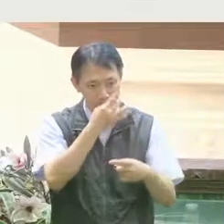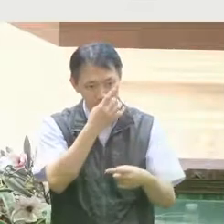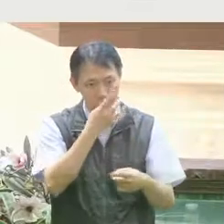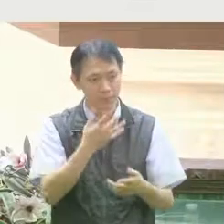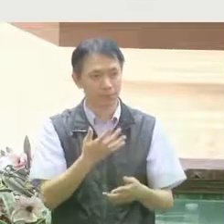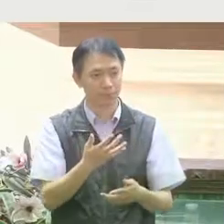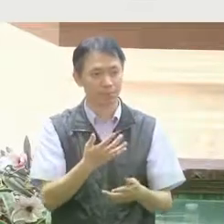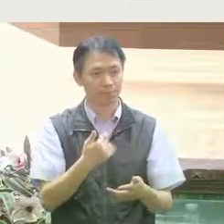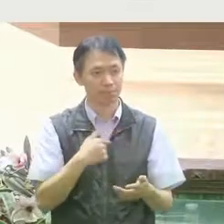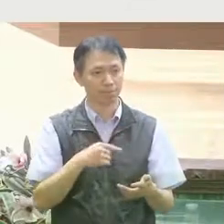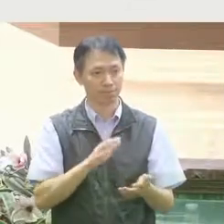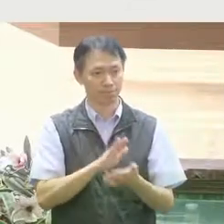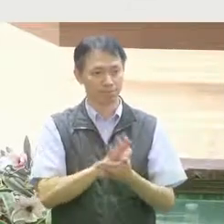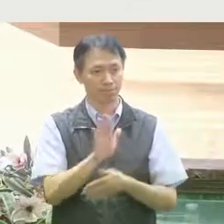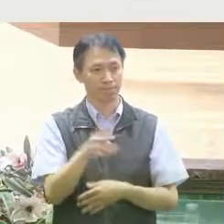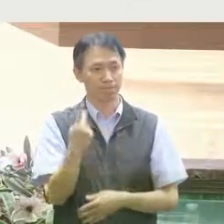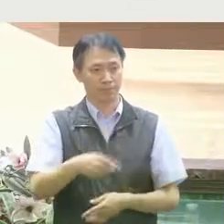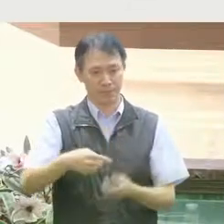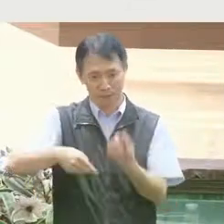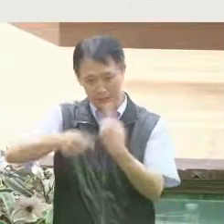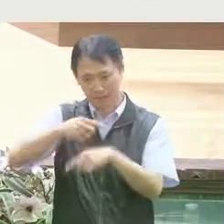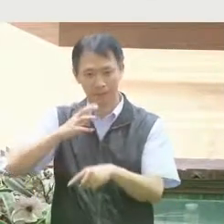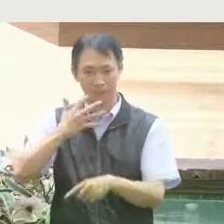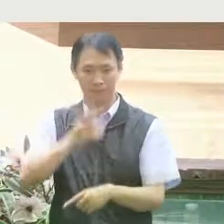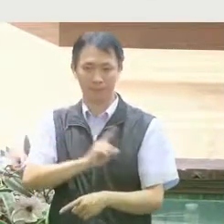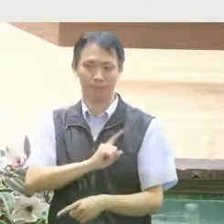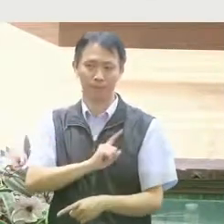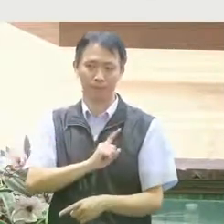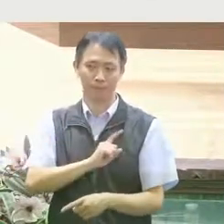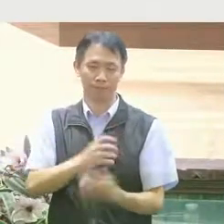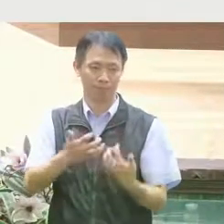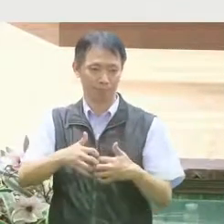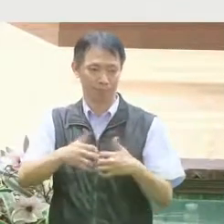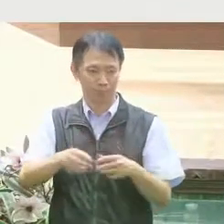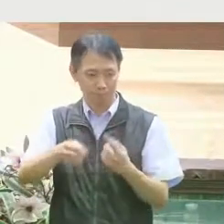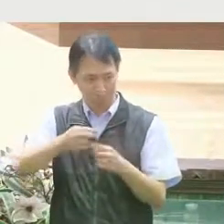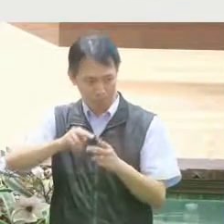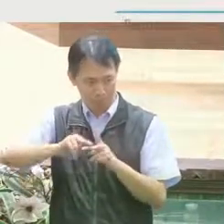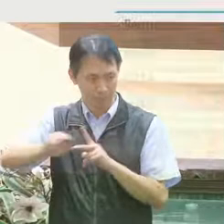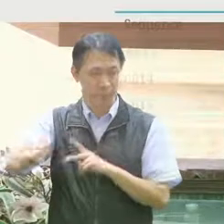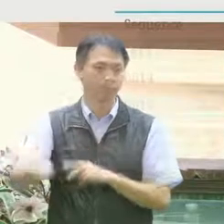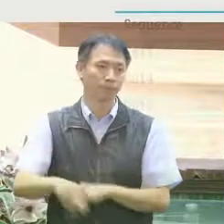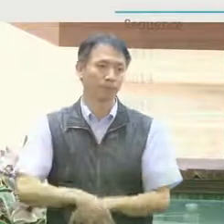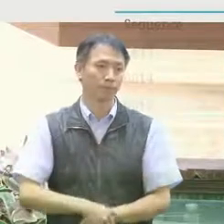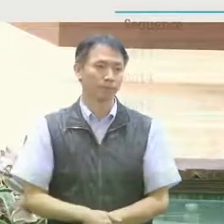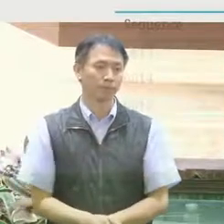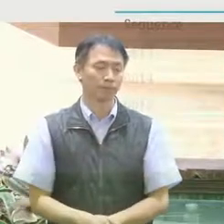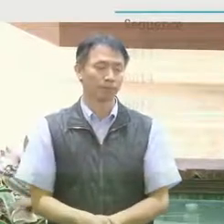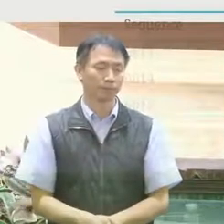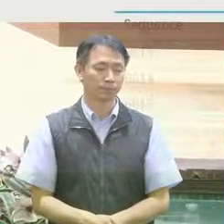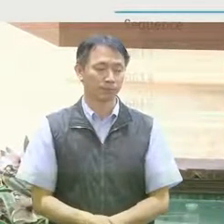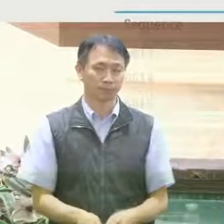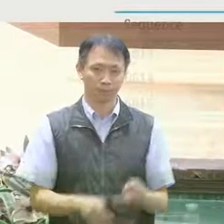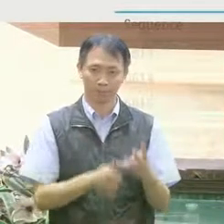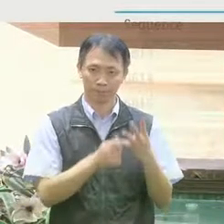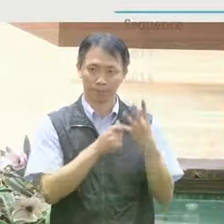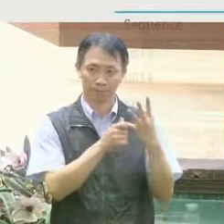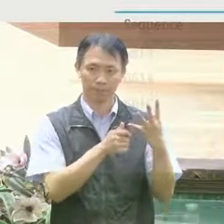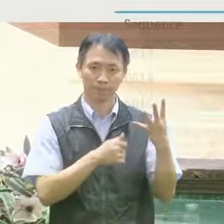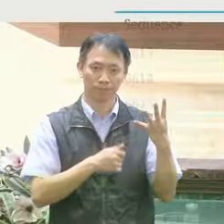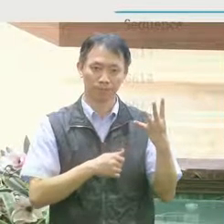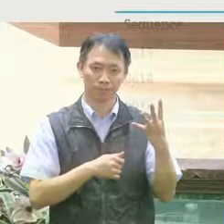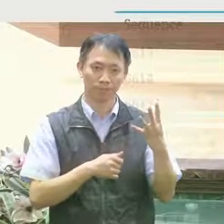新，就再透过澳门本地的数据机发出短信。第四，要